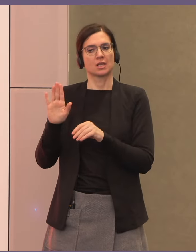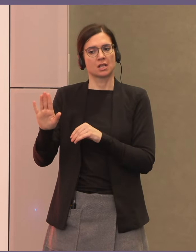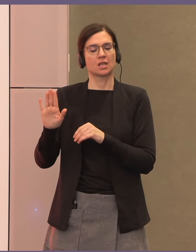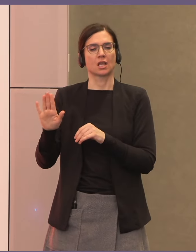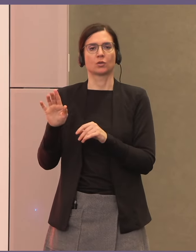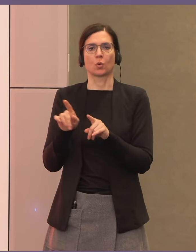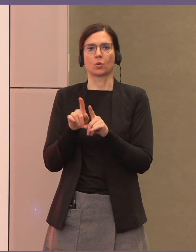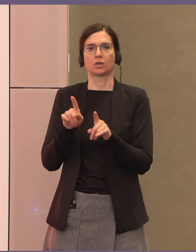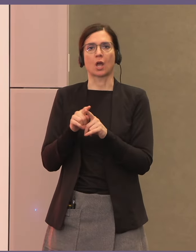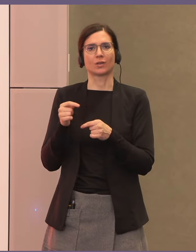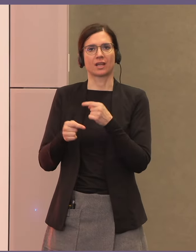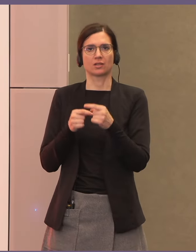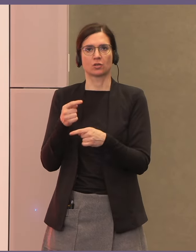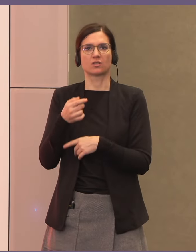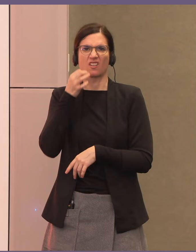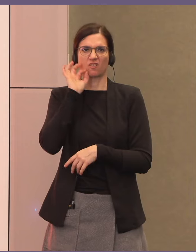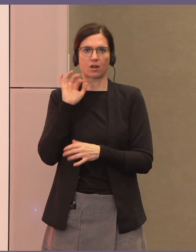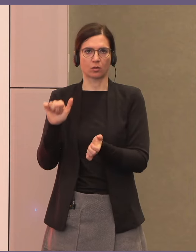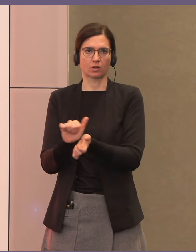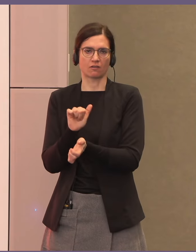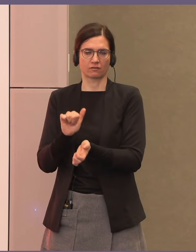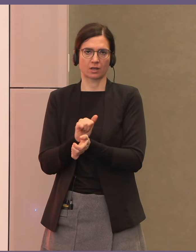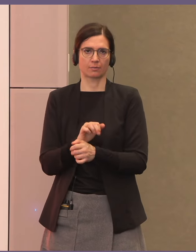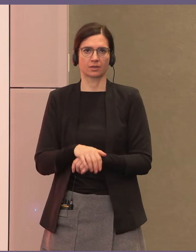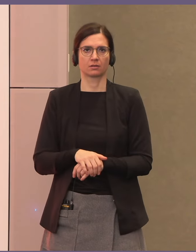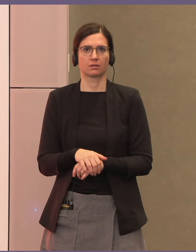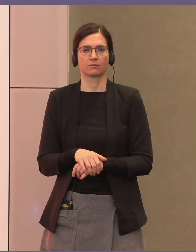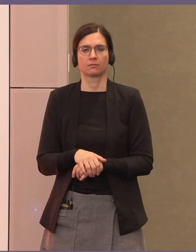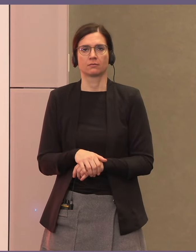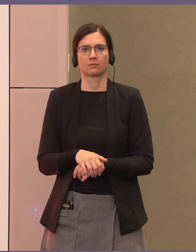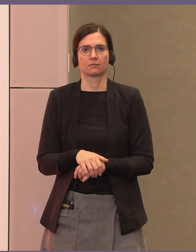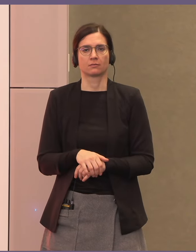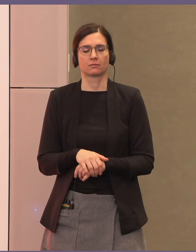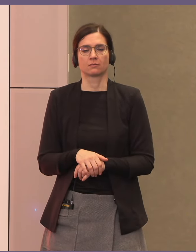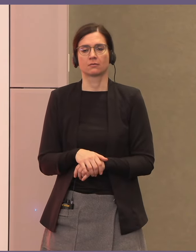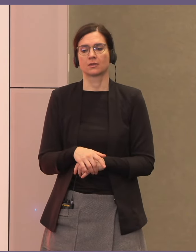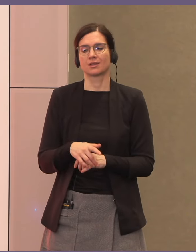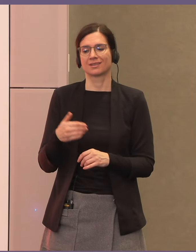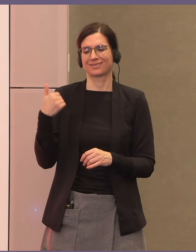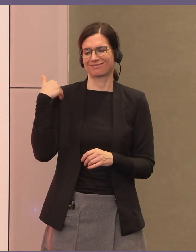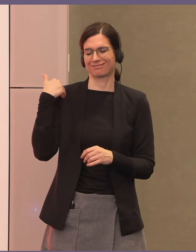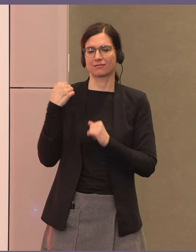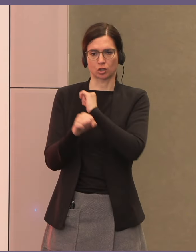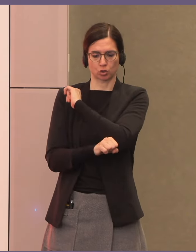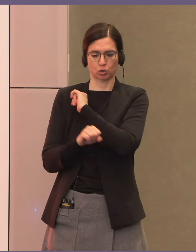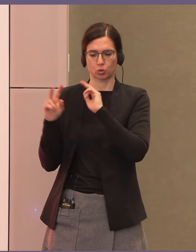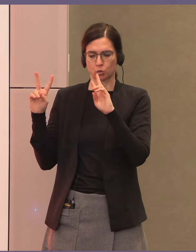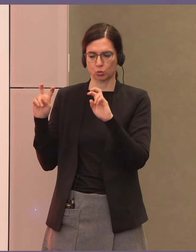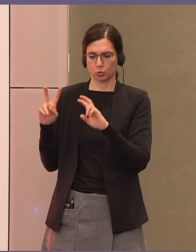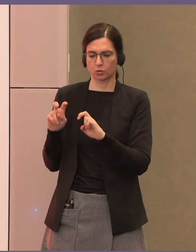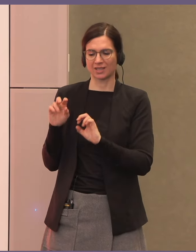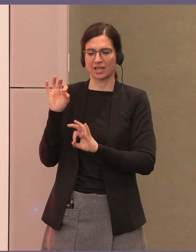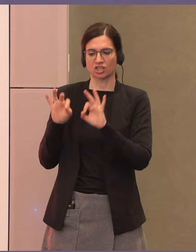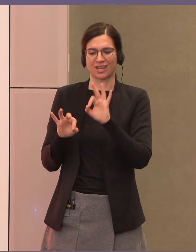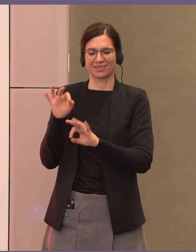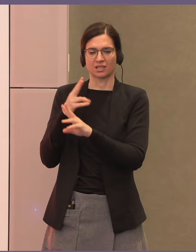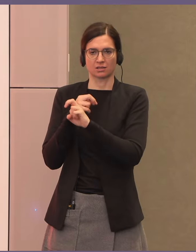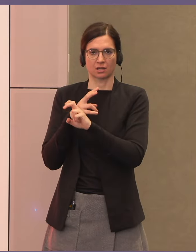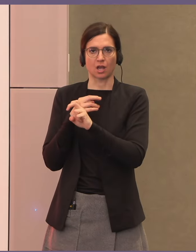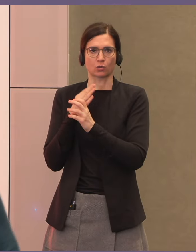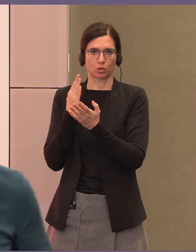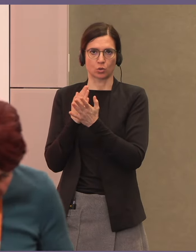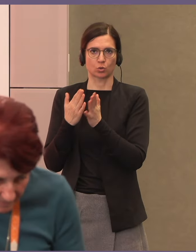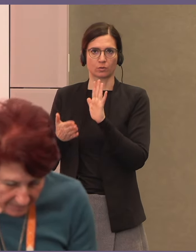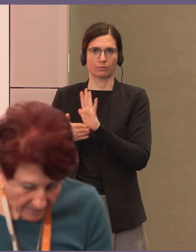traditionell bei Frauen, wie die kürzlich veröffentlichte Zeitverwendungsstudie der Statistik Austria belegt.